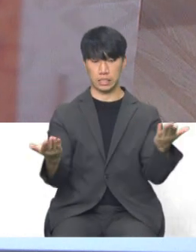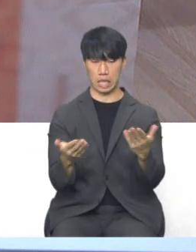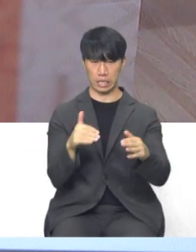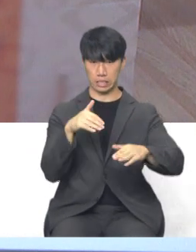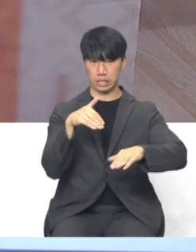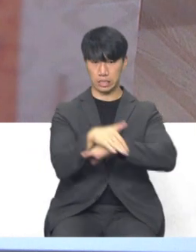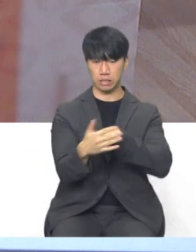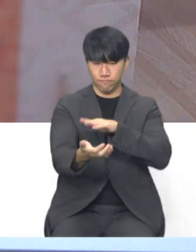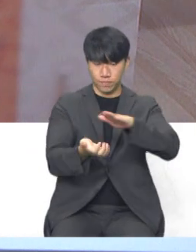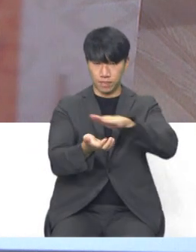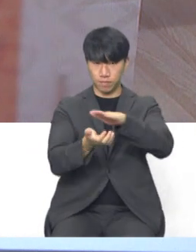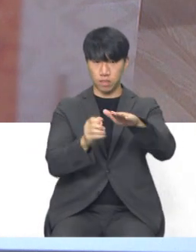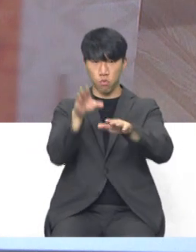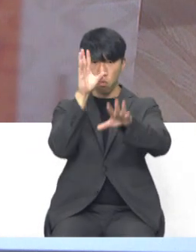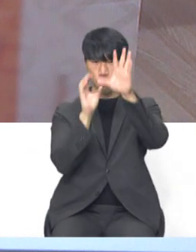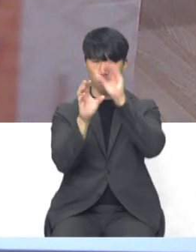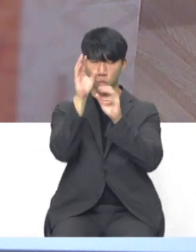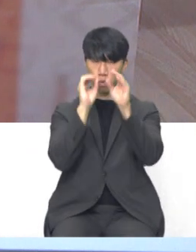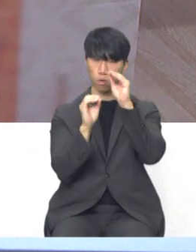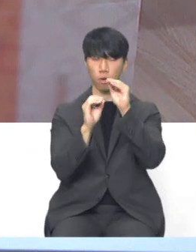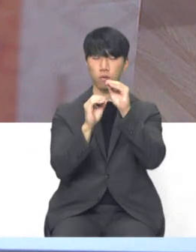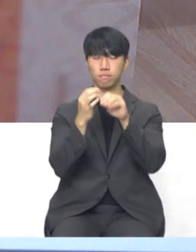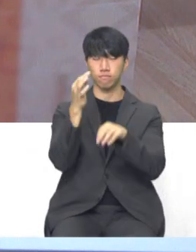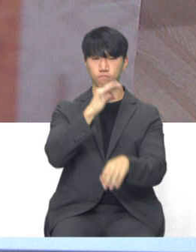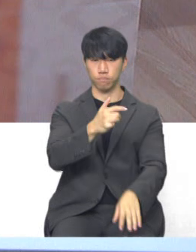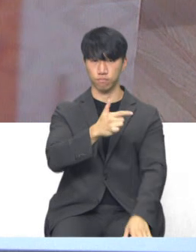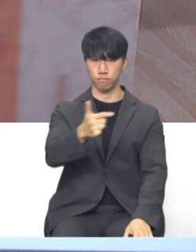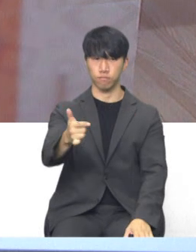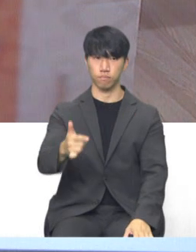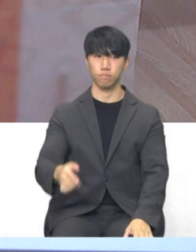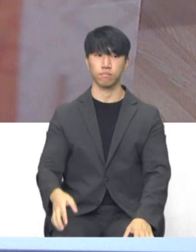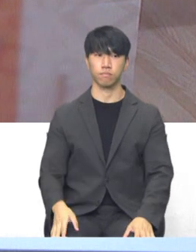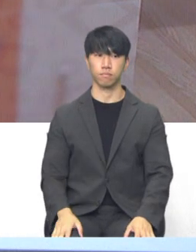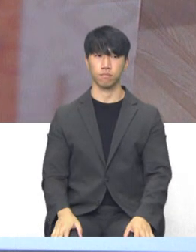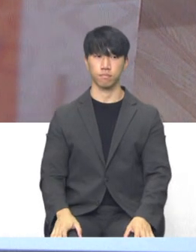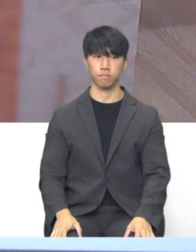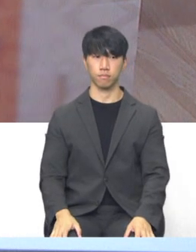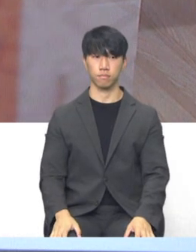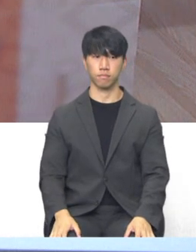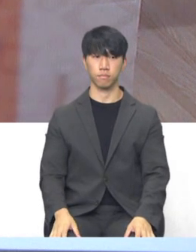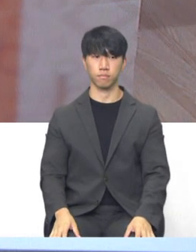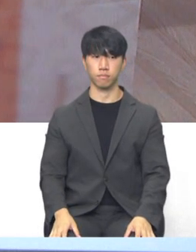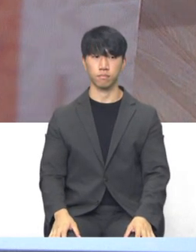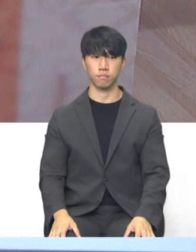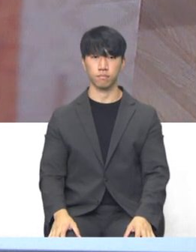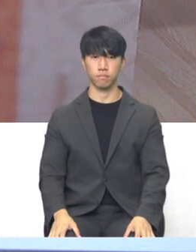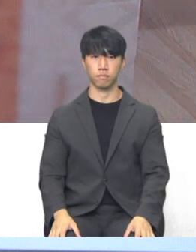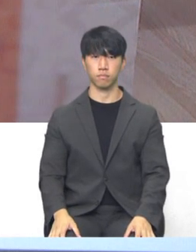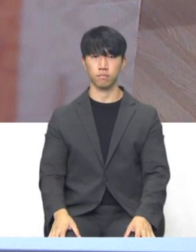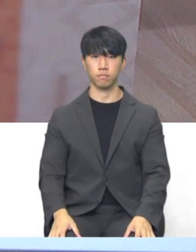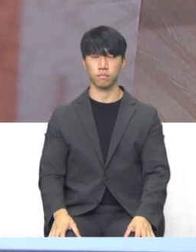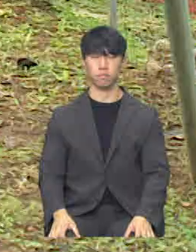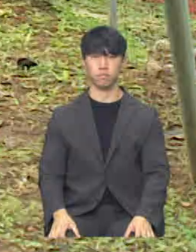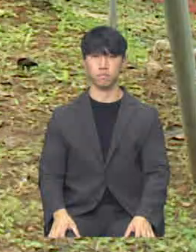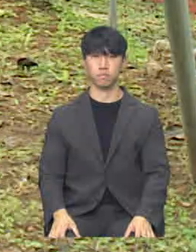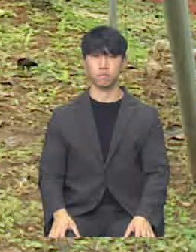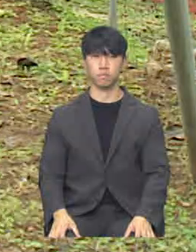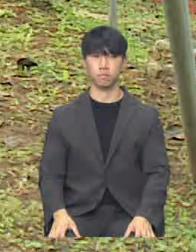등을 미리 배울 수 있어 호응을 얻고 있습니다. LG 헬로비전 정호석 기자가 현장에 다녀왔습니다.